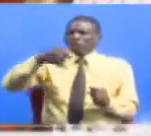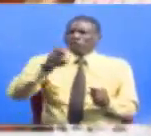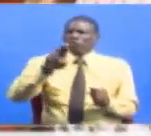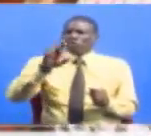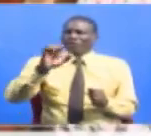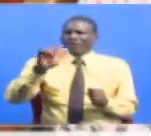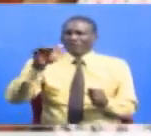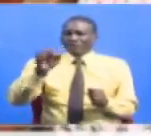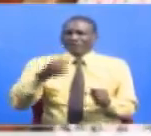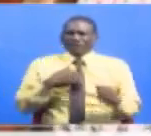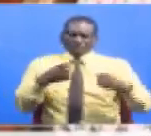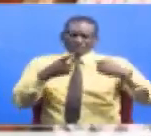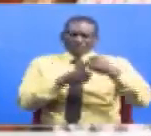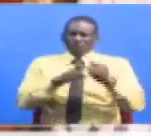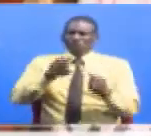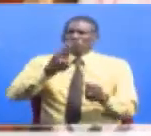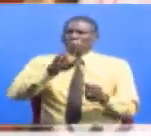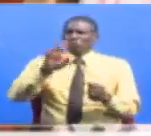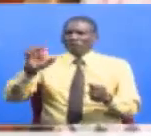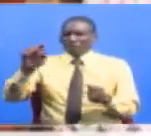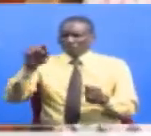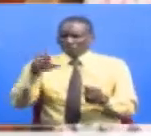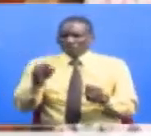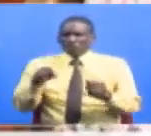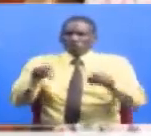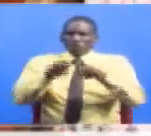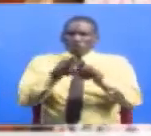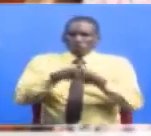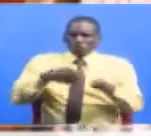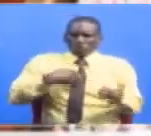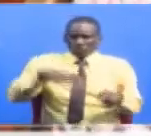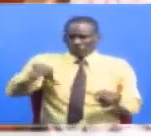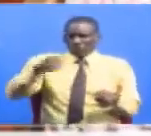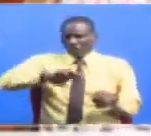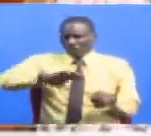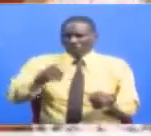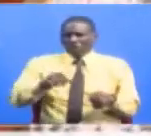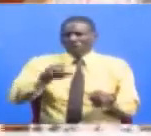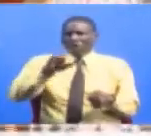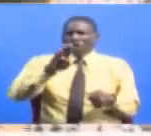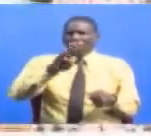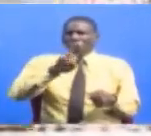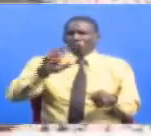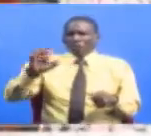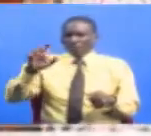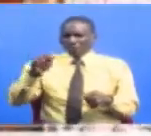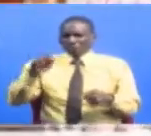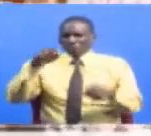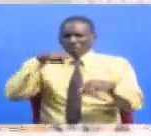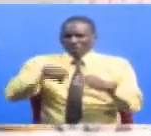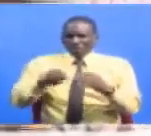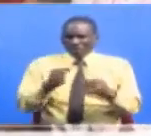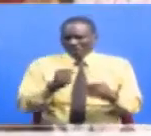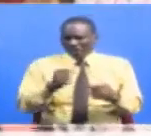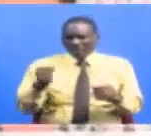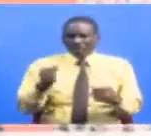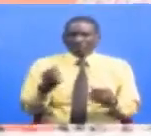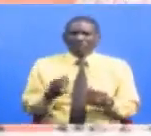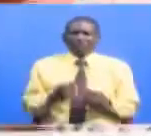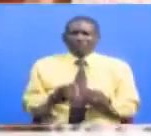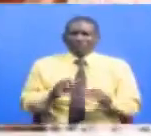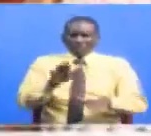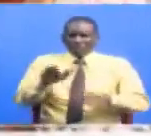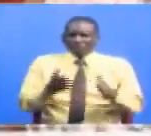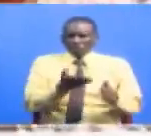6 bullets, na tumepata hata kuna zingine zilikuwa zimekatalia kwa mguu ya left. Sasa hawa